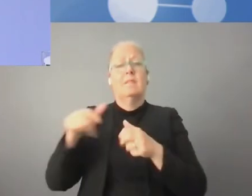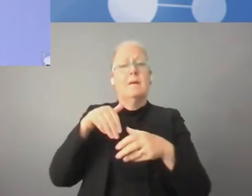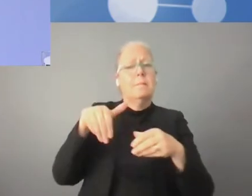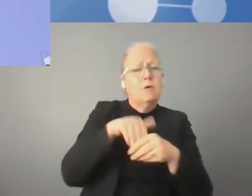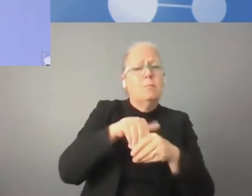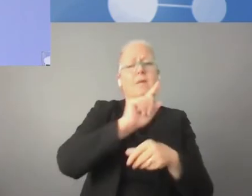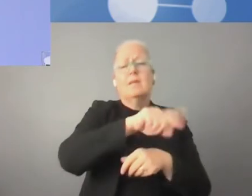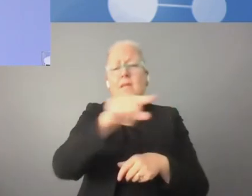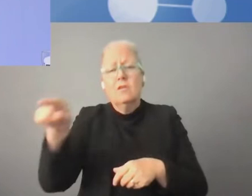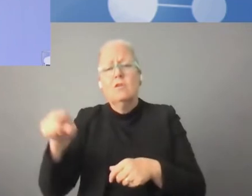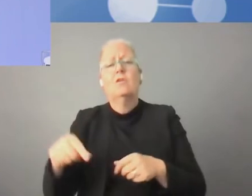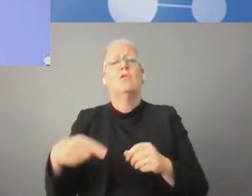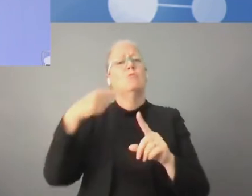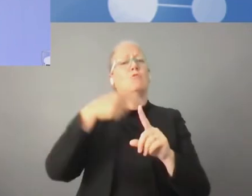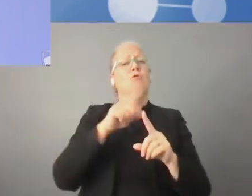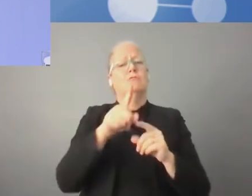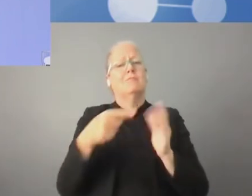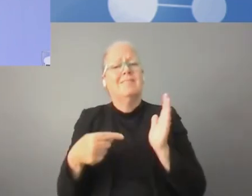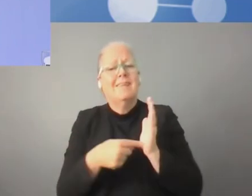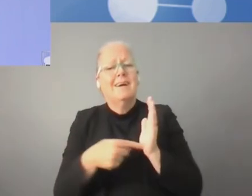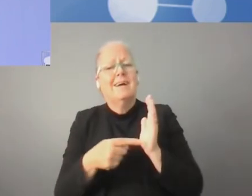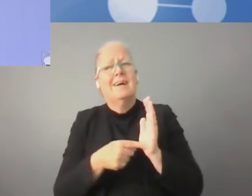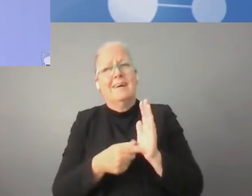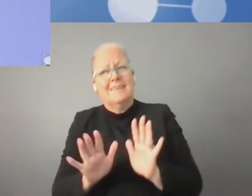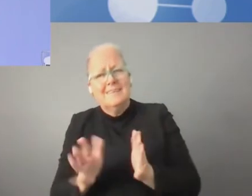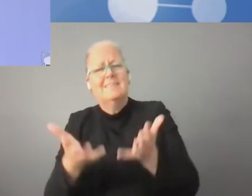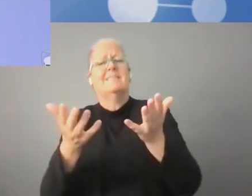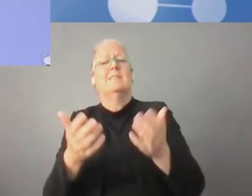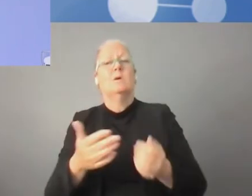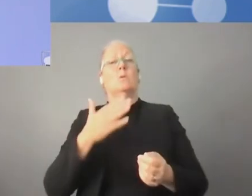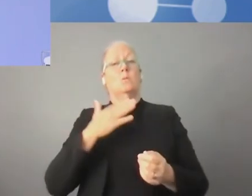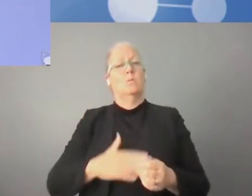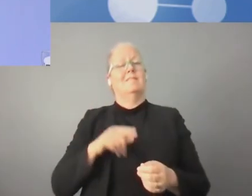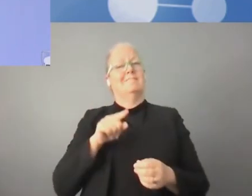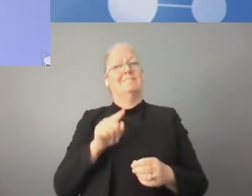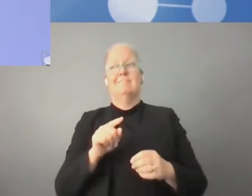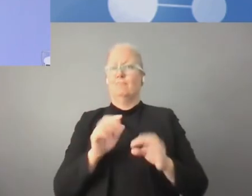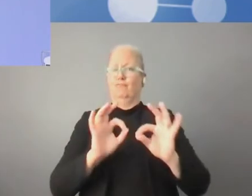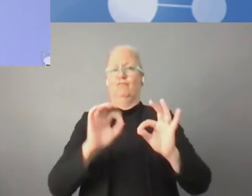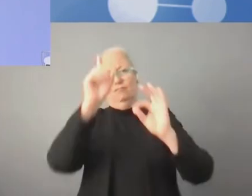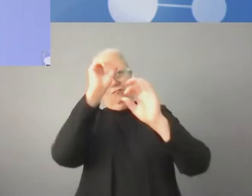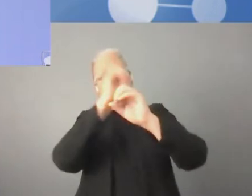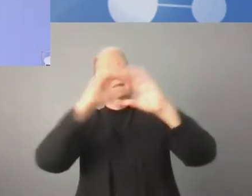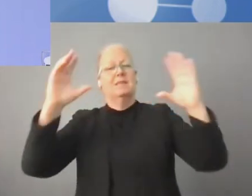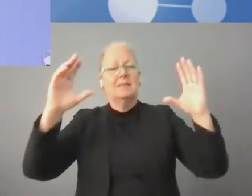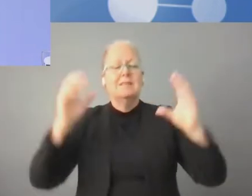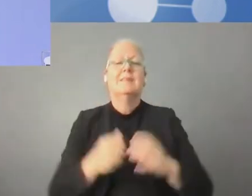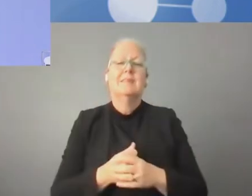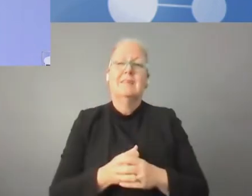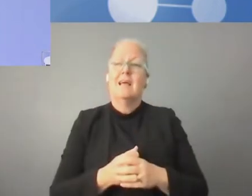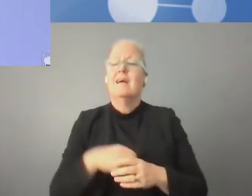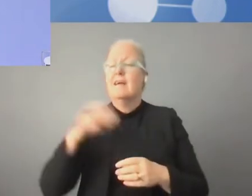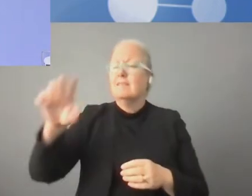家知道的，这是需要的多方面的合作，能够需要把最主要